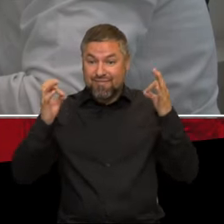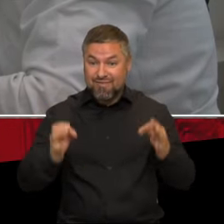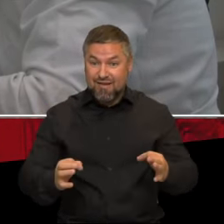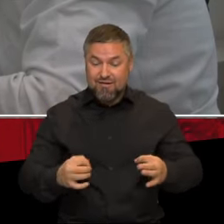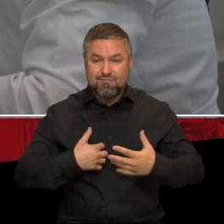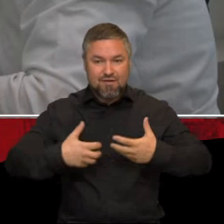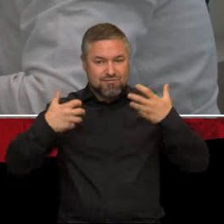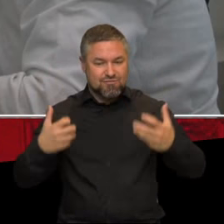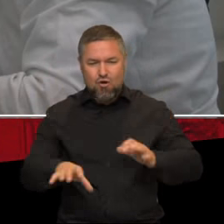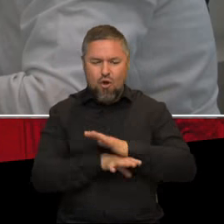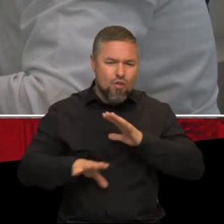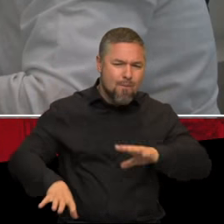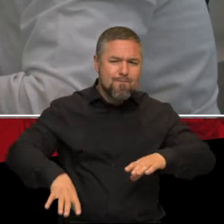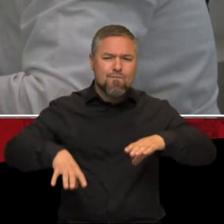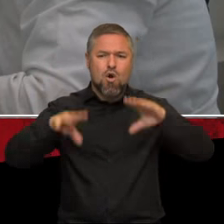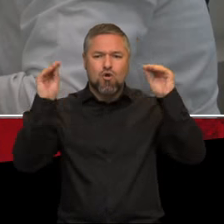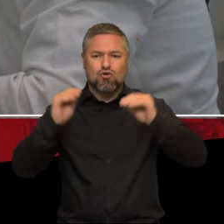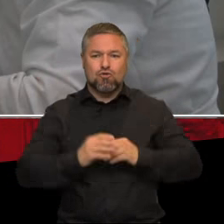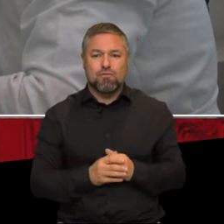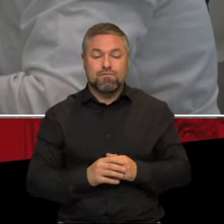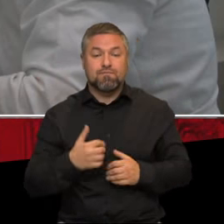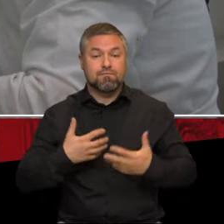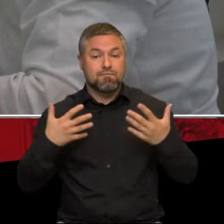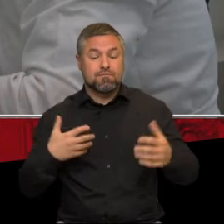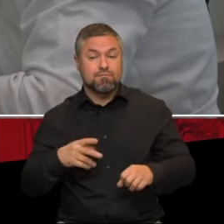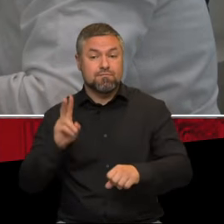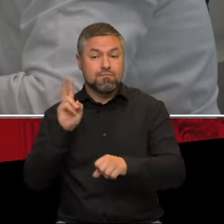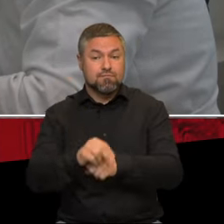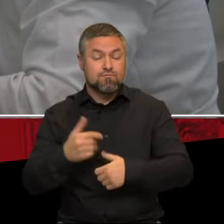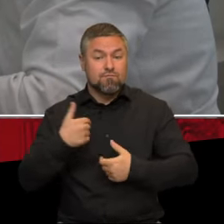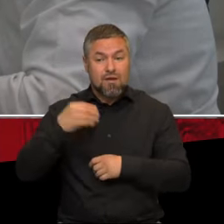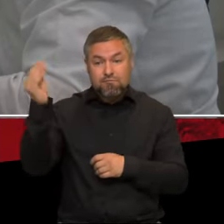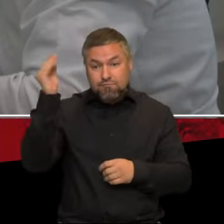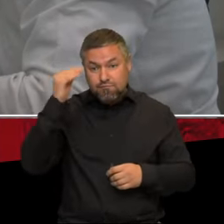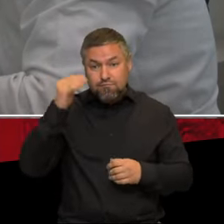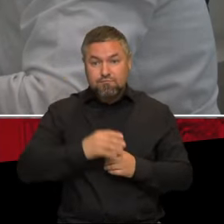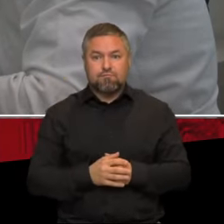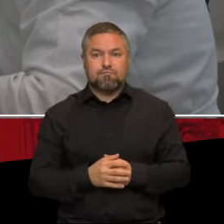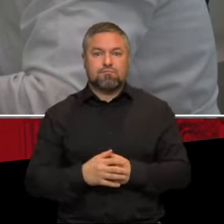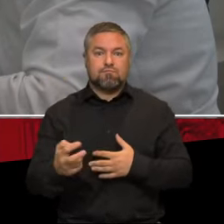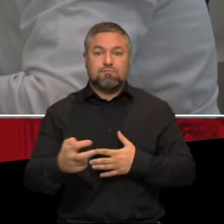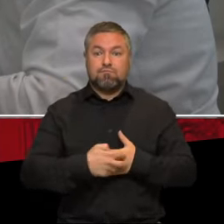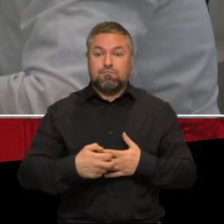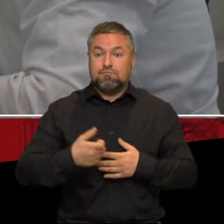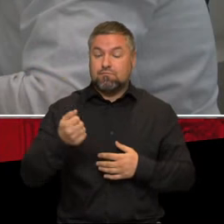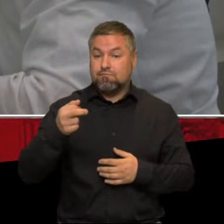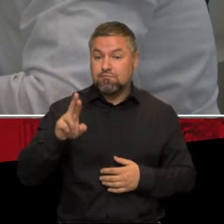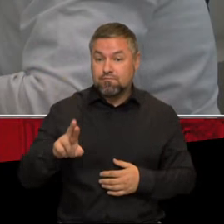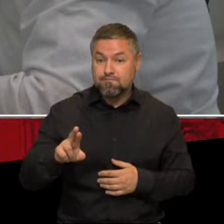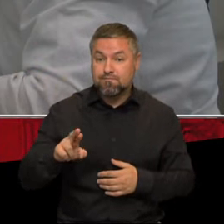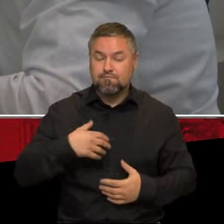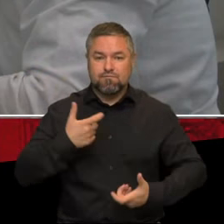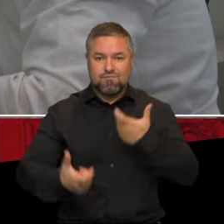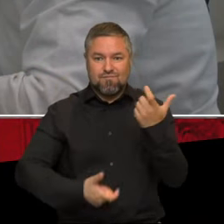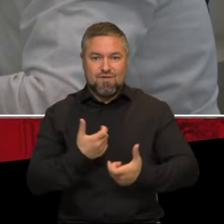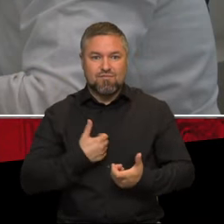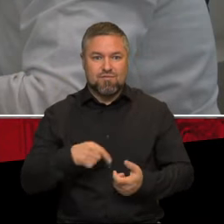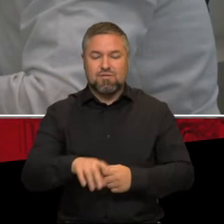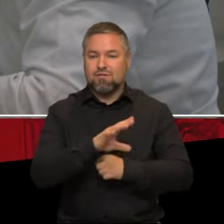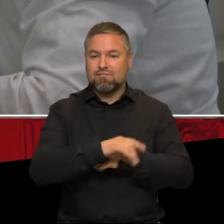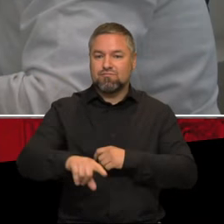którym chciałem być od początku. Bardzo chciałem podejmować kształcenie doktoranckie. Podejmuję je aktualnie